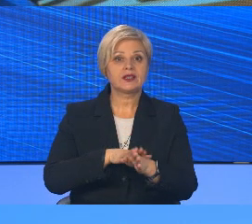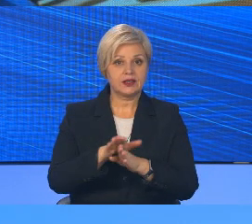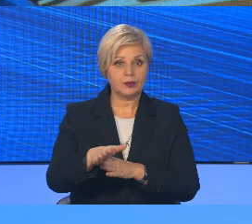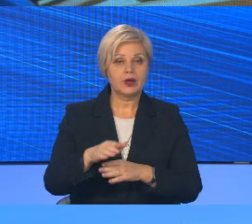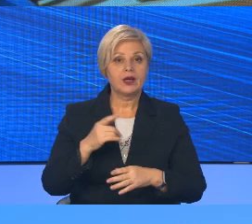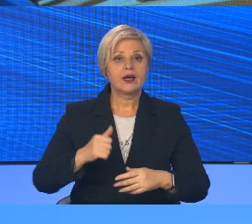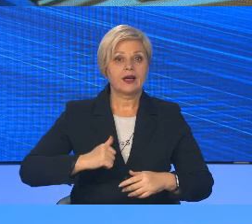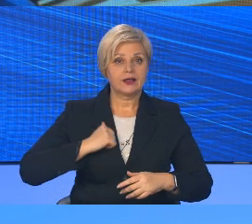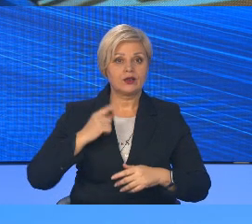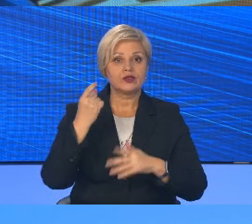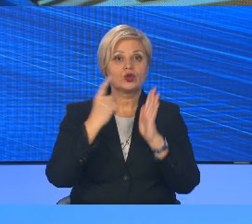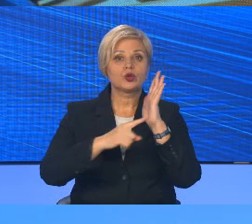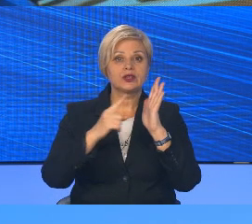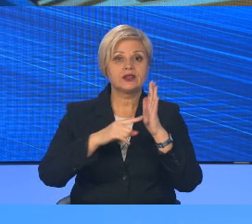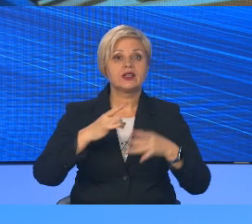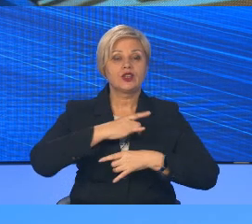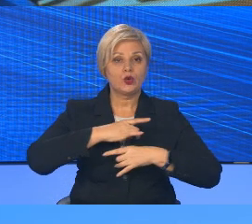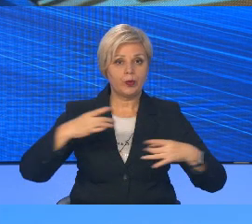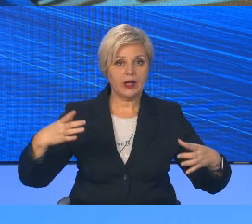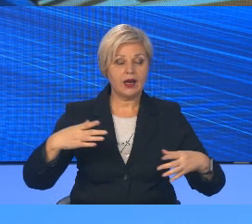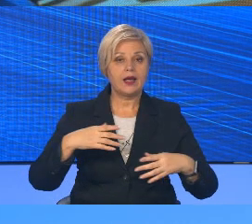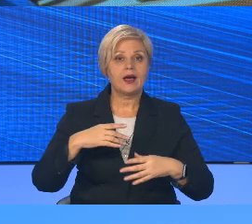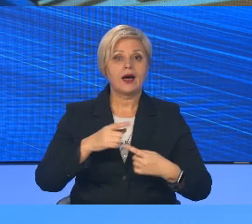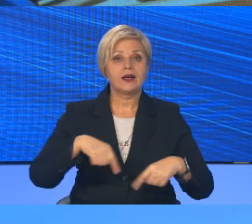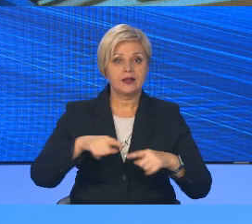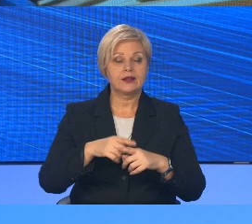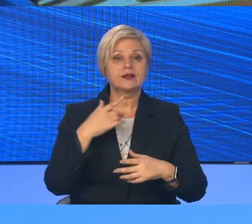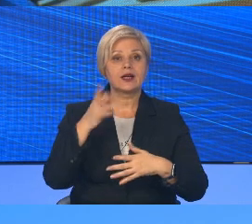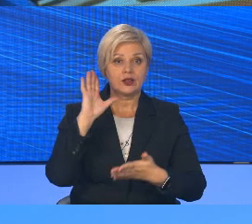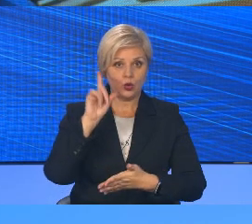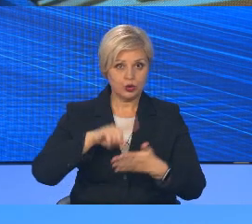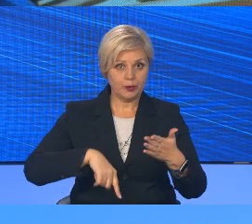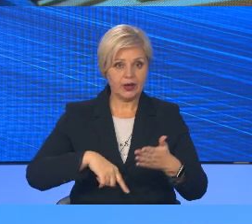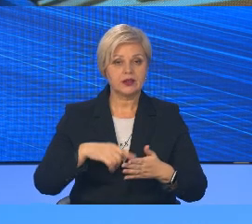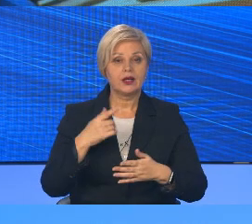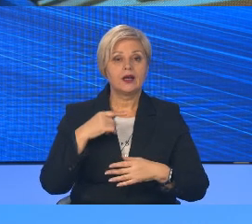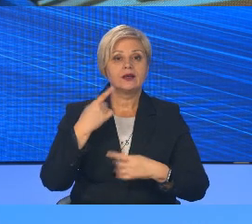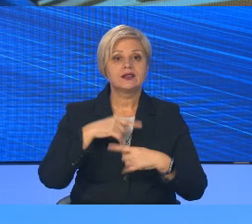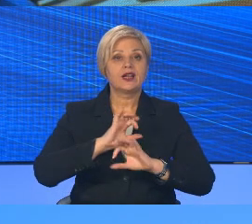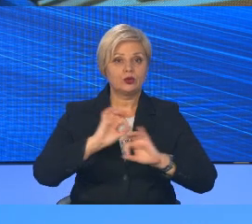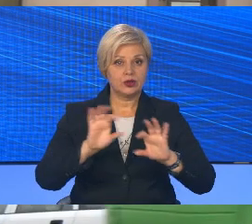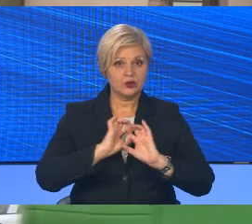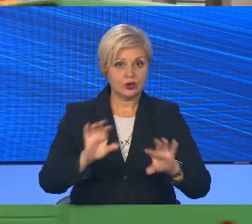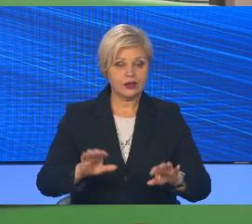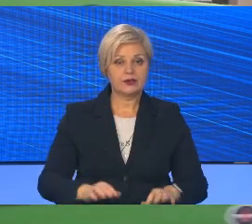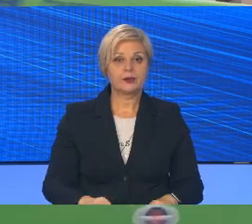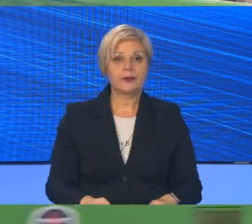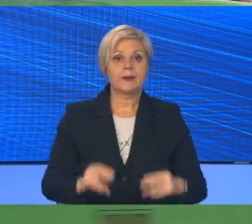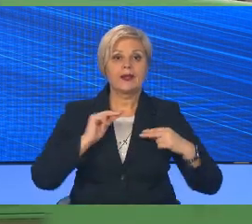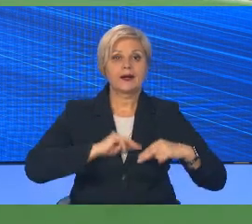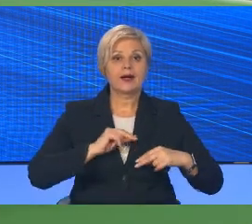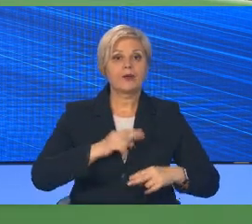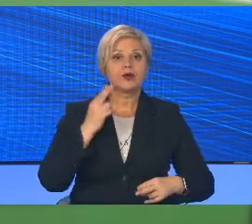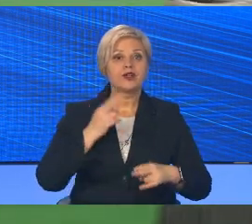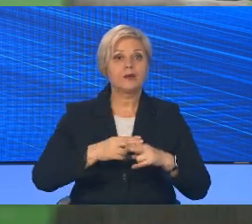ганаровага 160-гадовага юбілею кампанія падышла ўпэўнена. Працяг тэмы ў сюжэце Наталі Ігнатенка. Работники